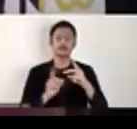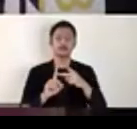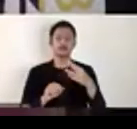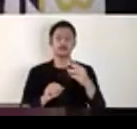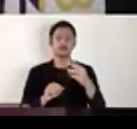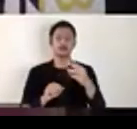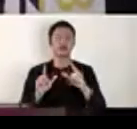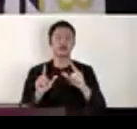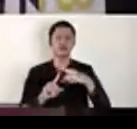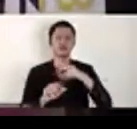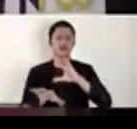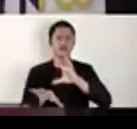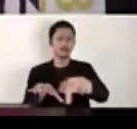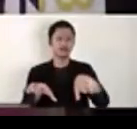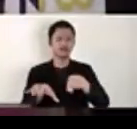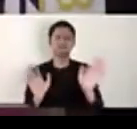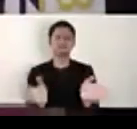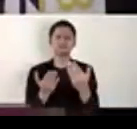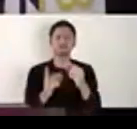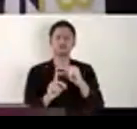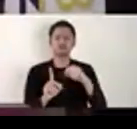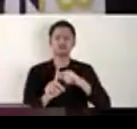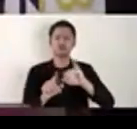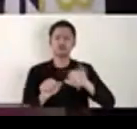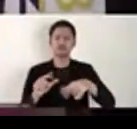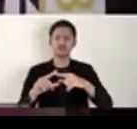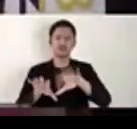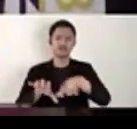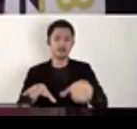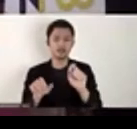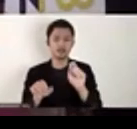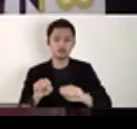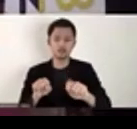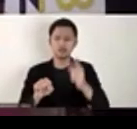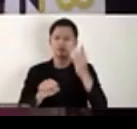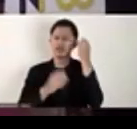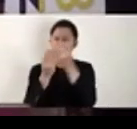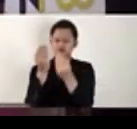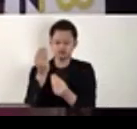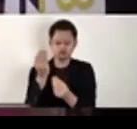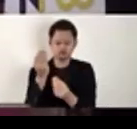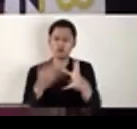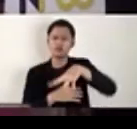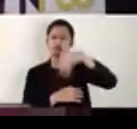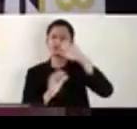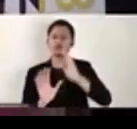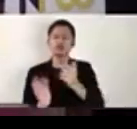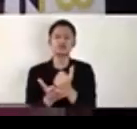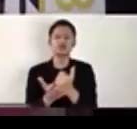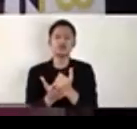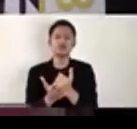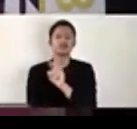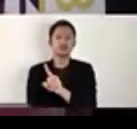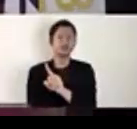tingkat daerah Apakah dibentuk juga Pokja daerah karena melihat struktur tadi Mpok hanya ditingkat pusat datanya padahal Kanada